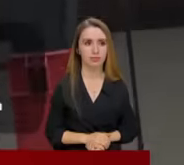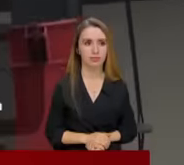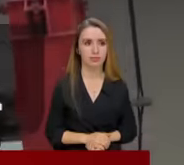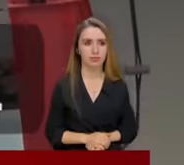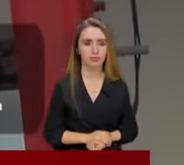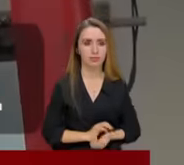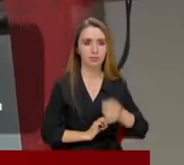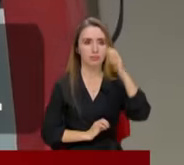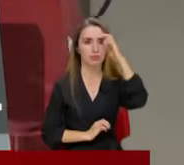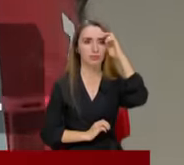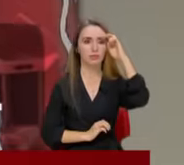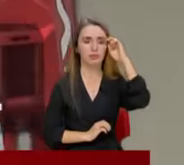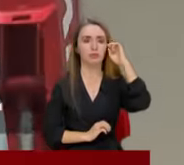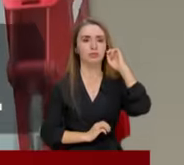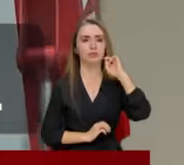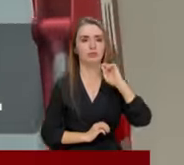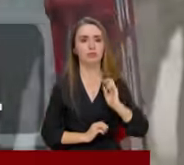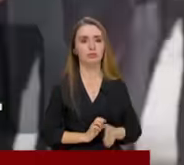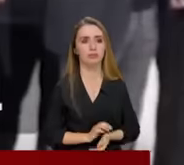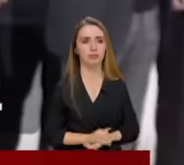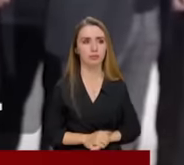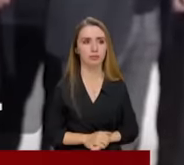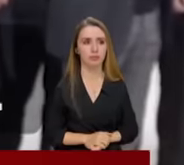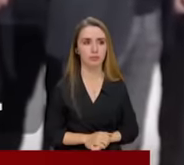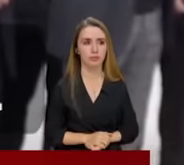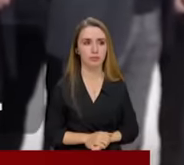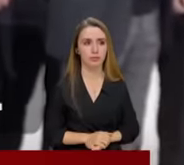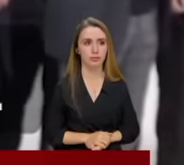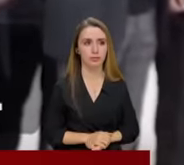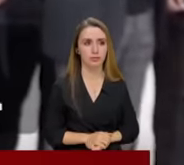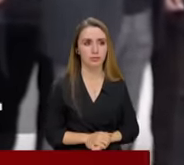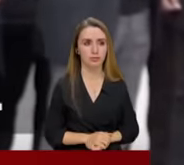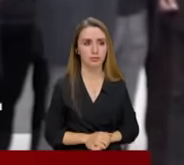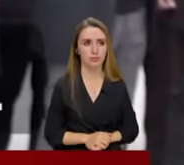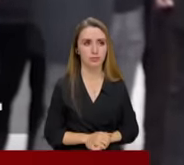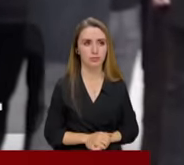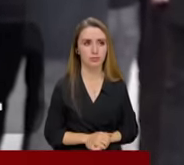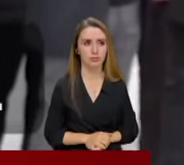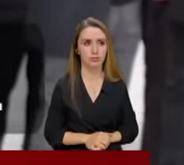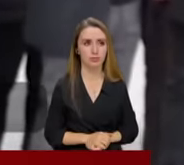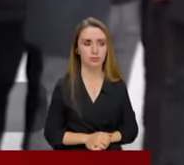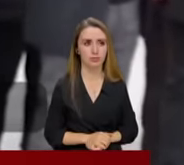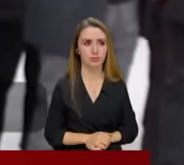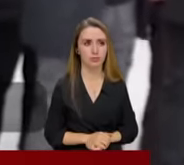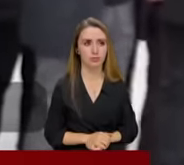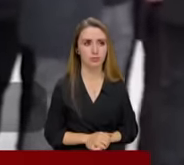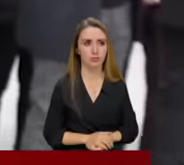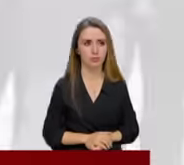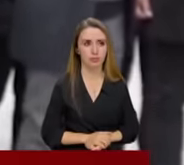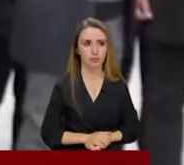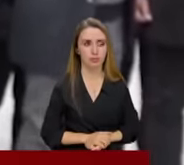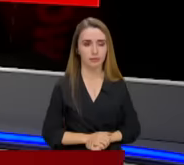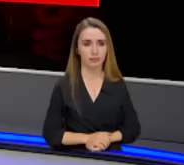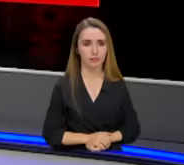çıkardılar. Peki 82 milyon dolara ne oldu? Bugünkü kurla 2 milyar 630 milyon nereye gitti?